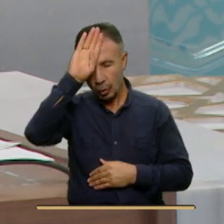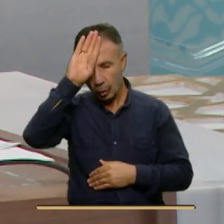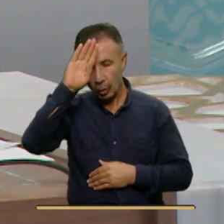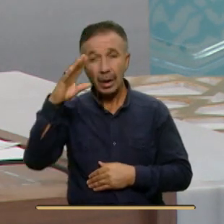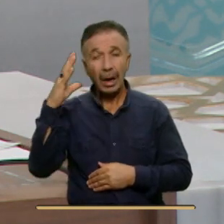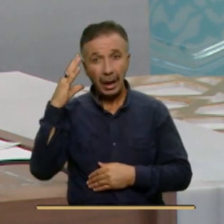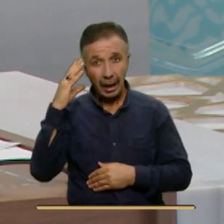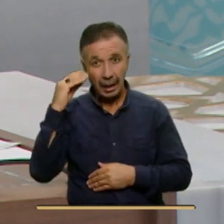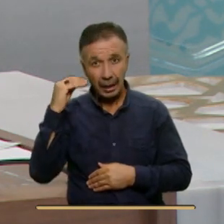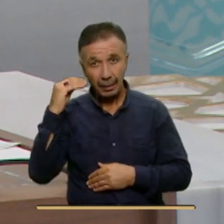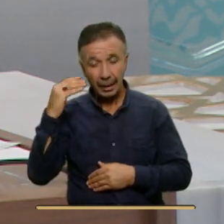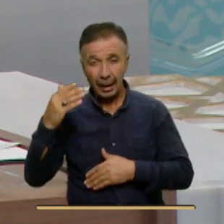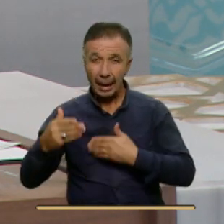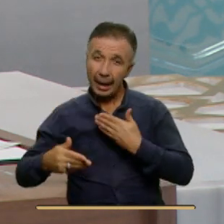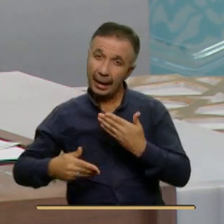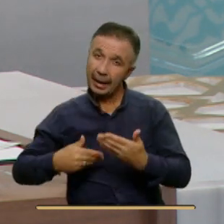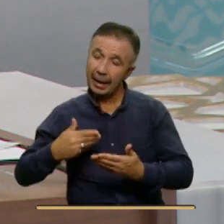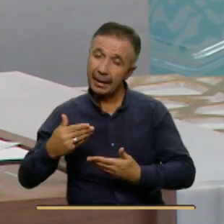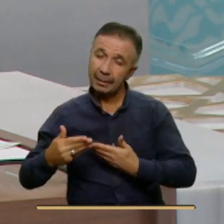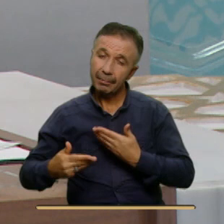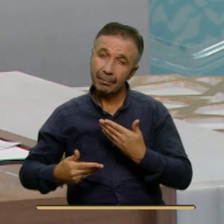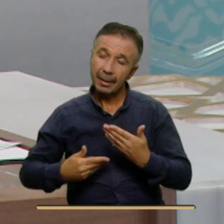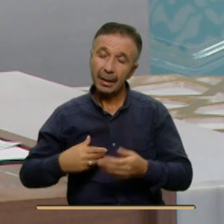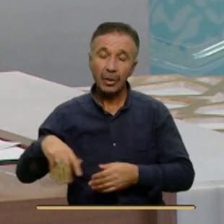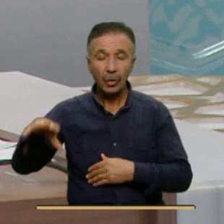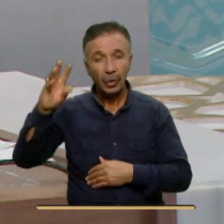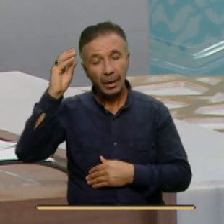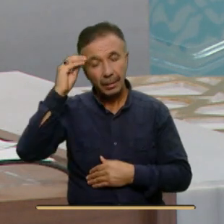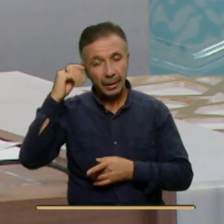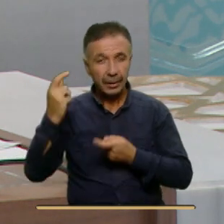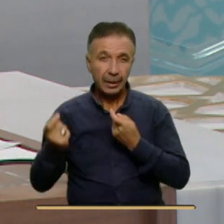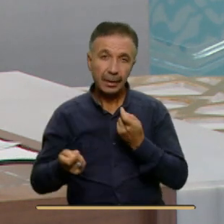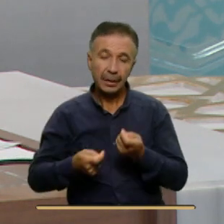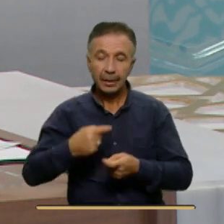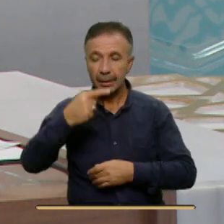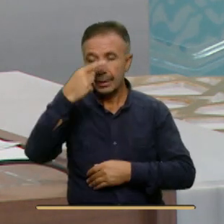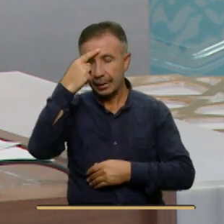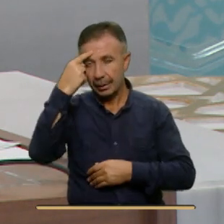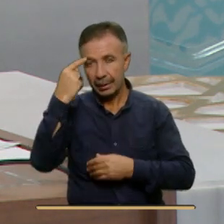anlamaya, aktarmaya, öğrenmeye çaba göstereceğiz inşallah.